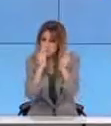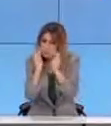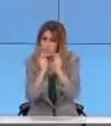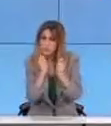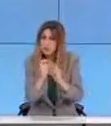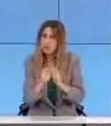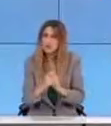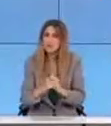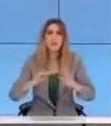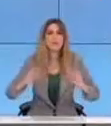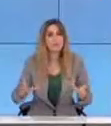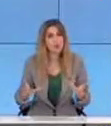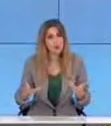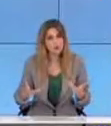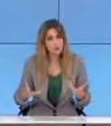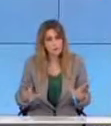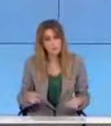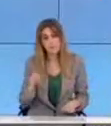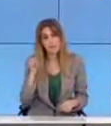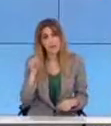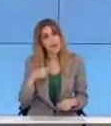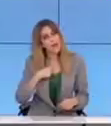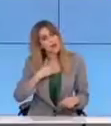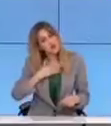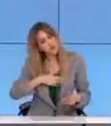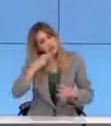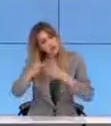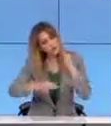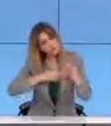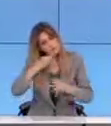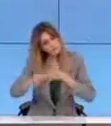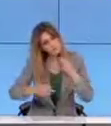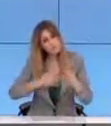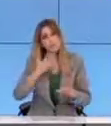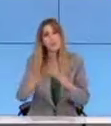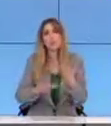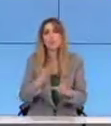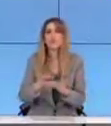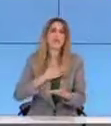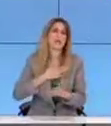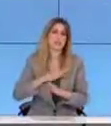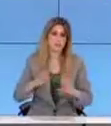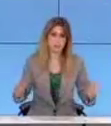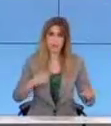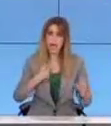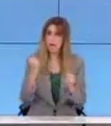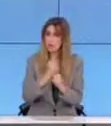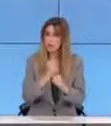επιτρέψτε μου να πω κάποιες σκέψεις που αφορούν τα δικά μας, το δικό μας σχεδιασμό. Για τον λόγο αυτό, εμείς εργαζόμαστε κυρίως σε τρεις